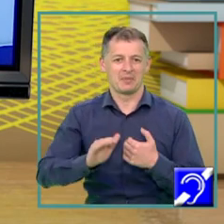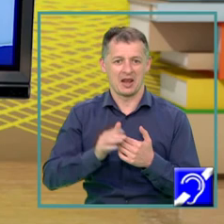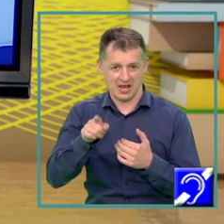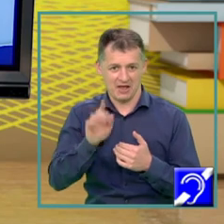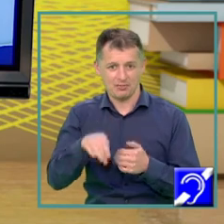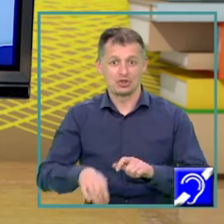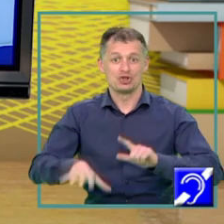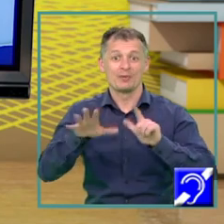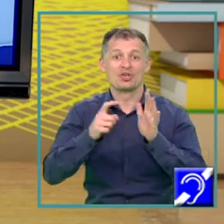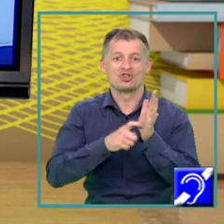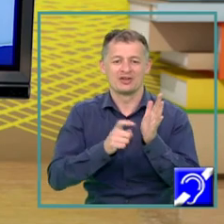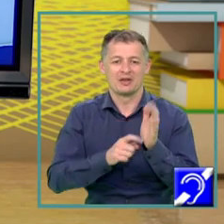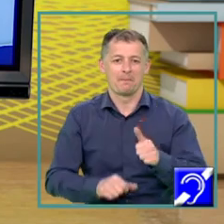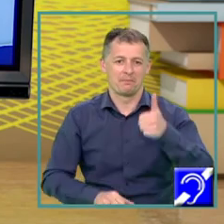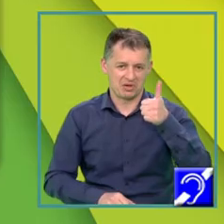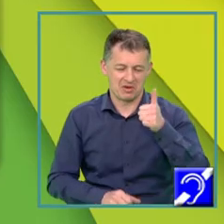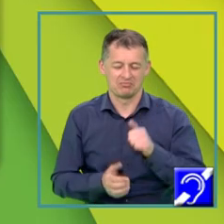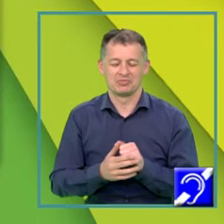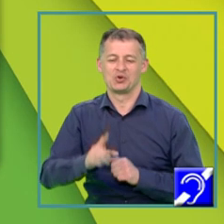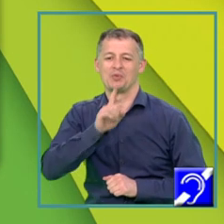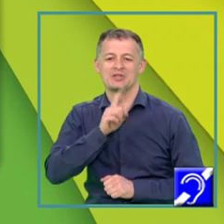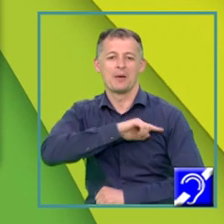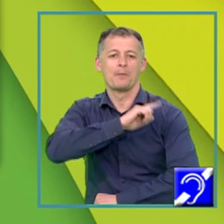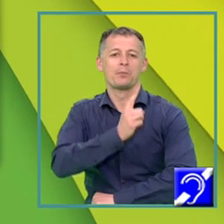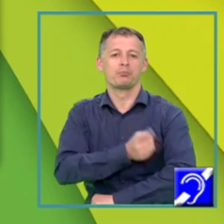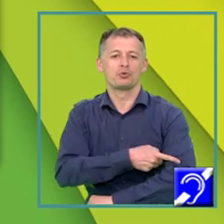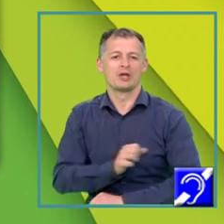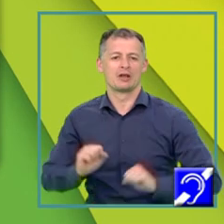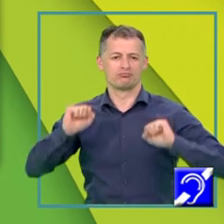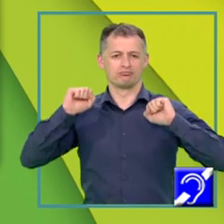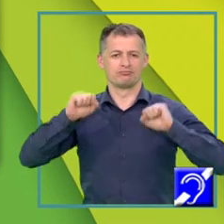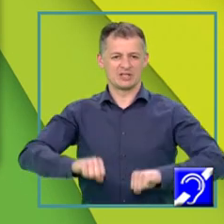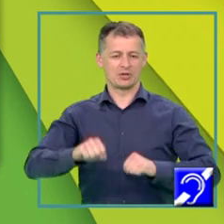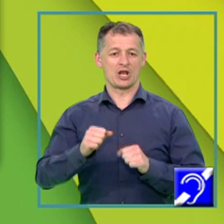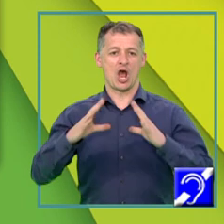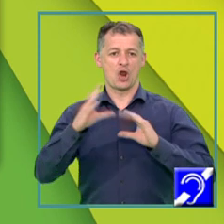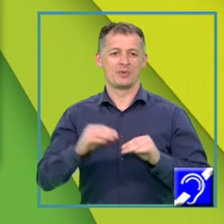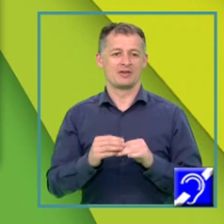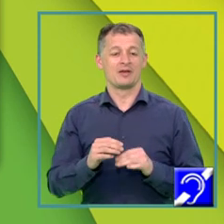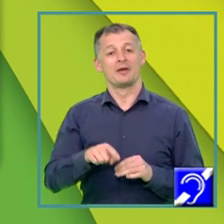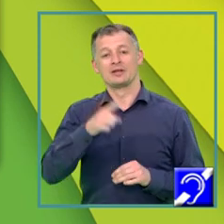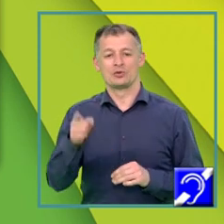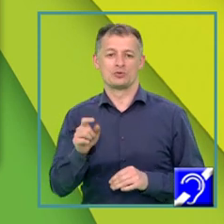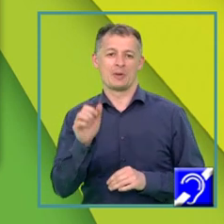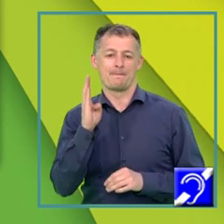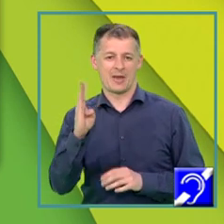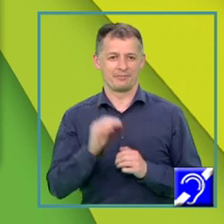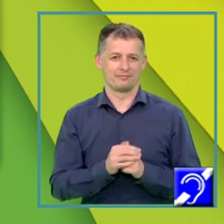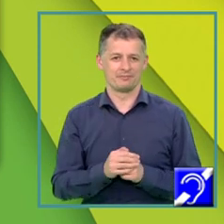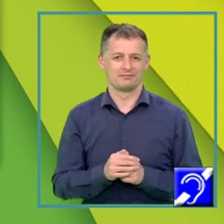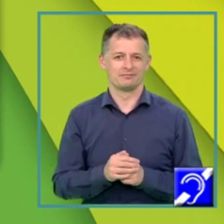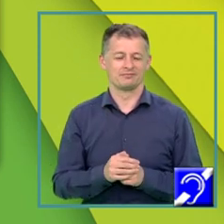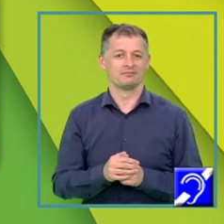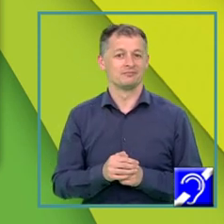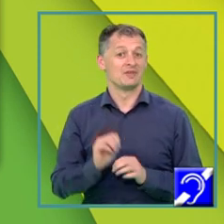7 cerințe. Prima cerință, numiți puterea suzerană a României, precizată în sursa B. Pe slide v-am lăsat sursa B